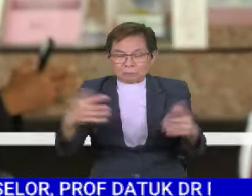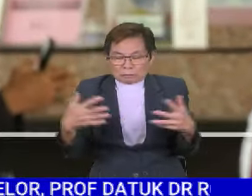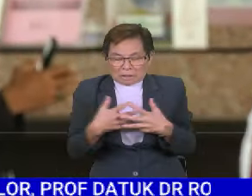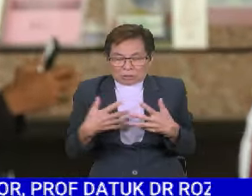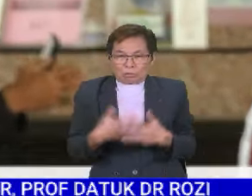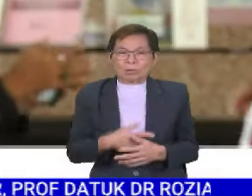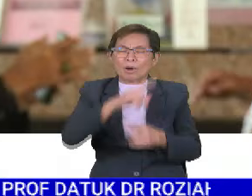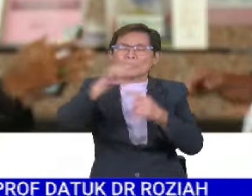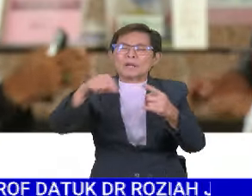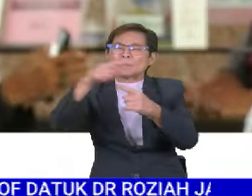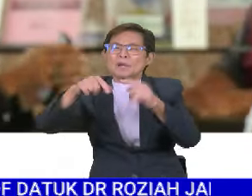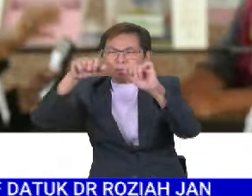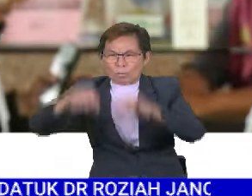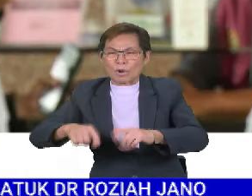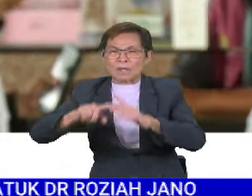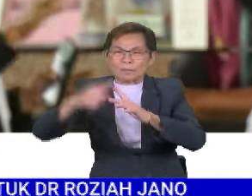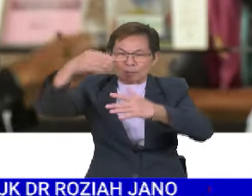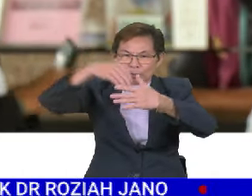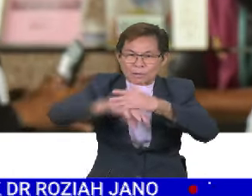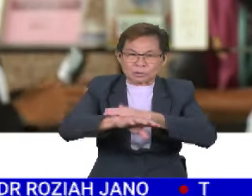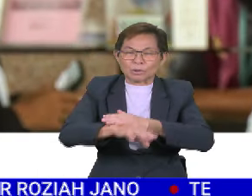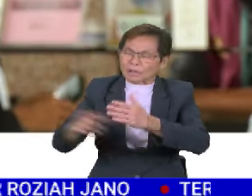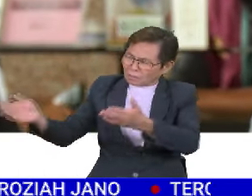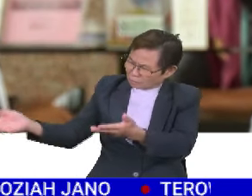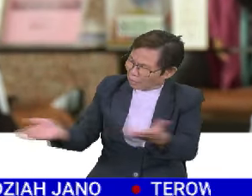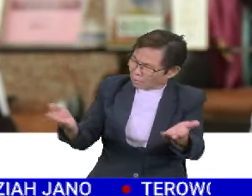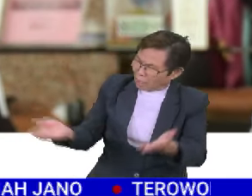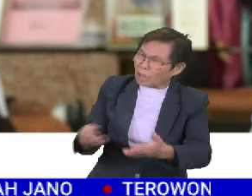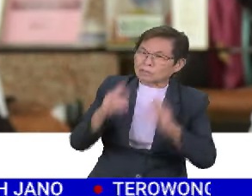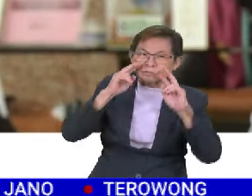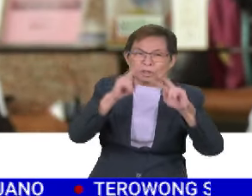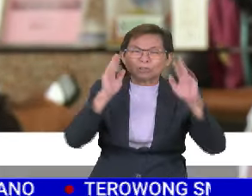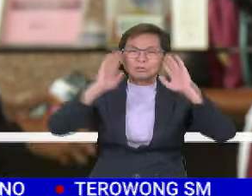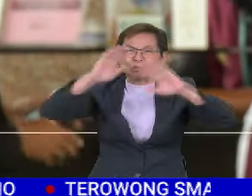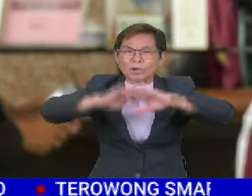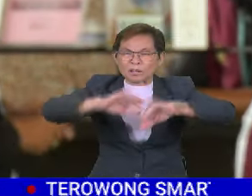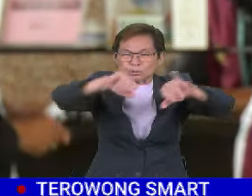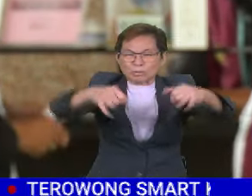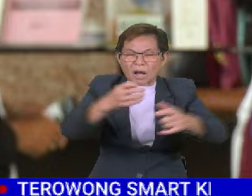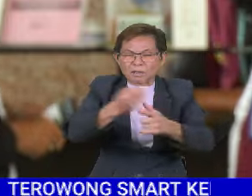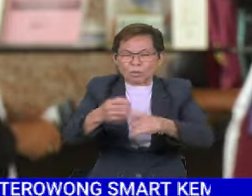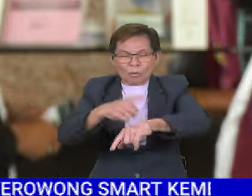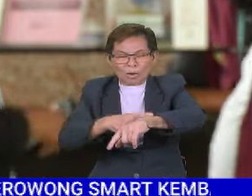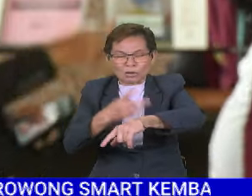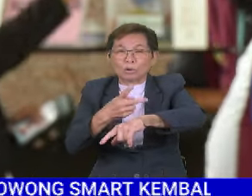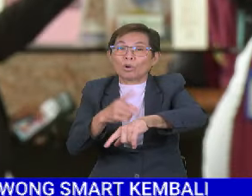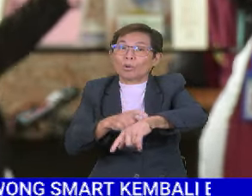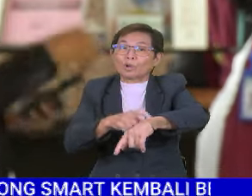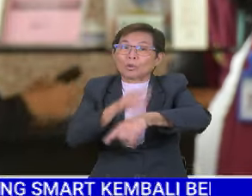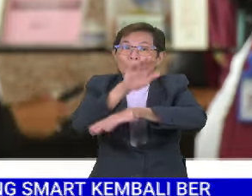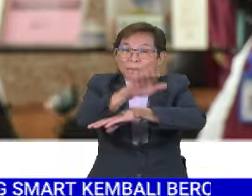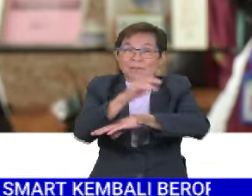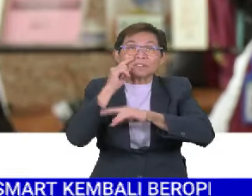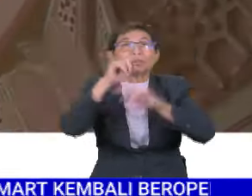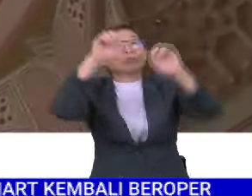Bila-bila boleh masuk, dan memang kami galakkan mereka untuk tengok solat, solat jemaah dan sebagainya. Dan kalau waktu petang dia masuk, boleh